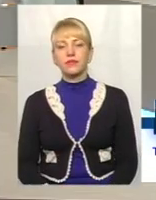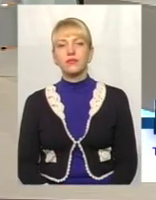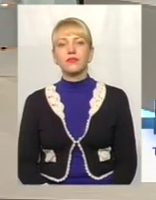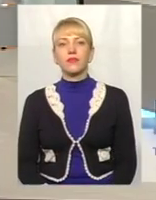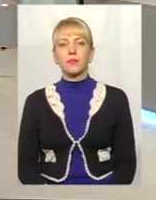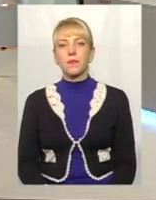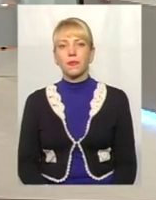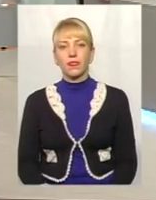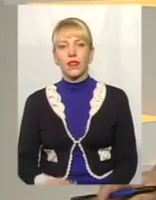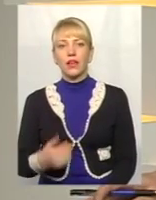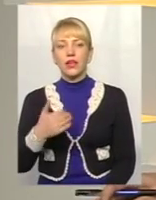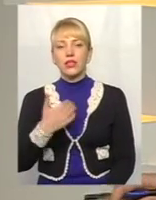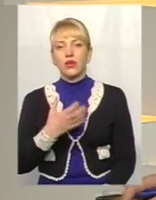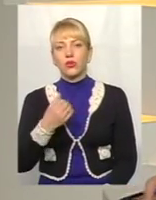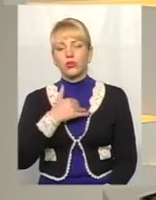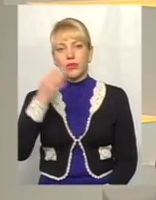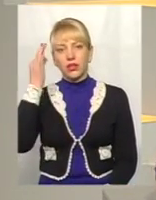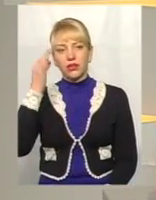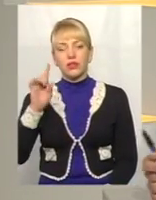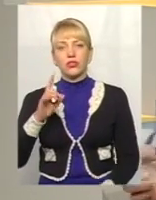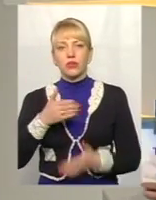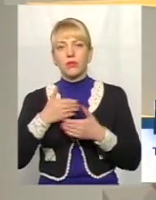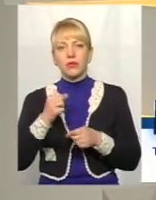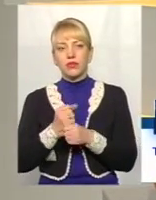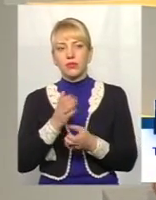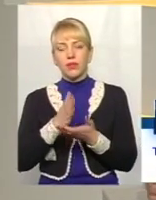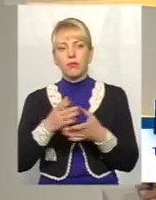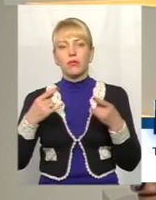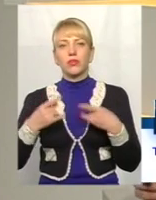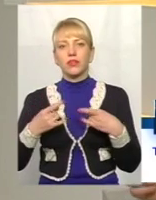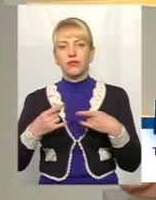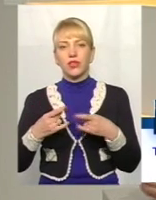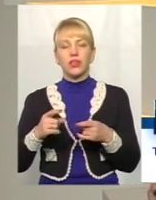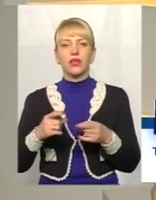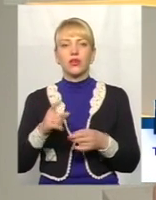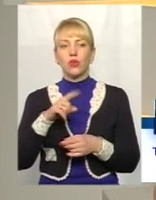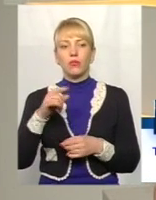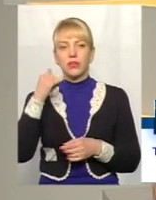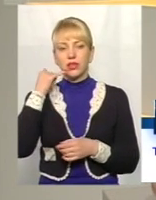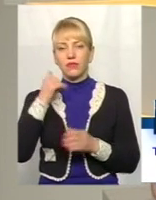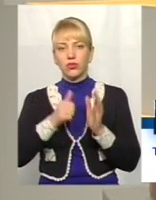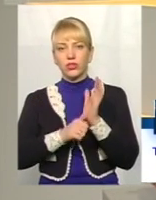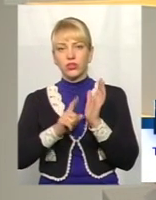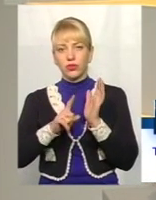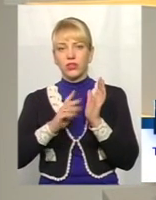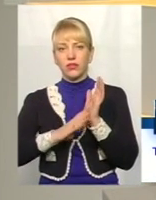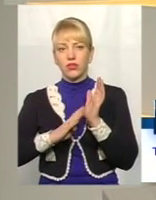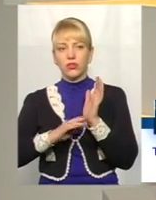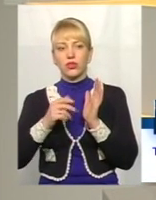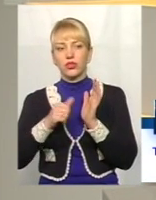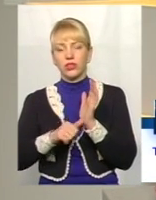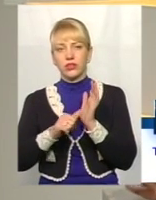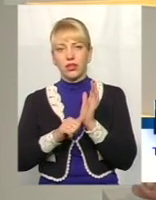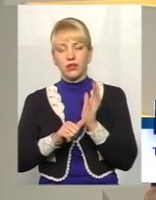Володимир Григорович. Хочу нагадати нашим телеглядачам, що ми працюємо у прямому ефірі, тож номер телефону у студії ви бачите зараз